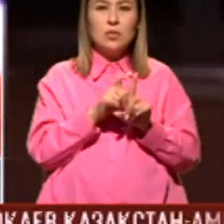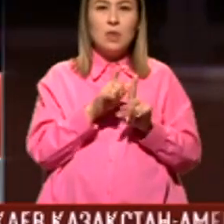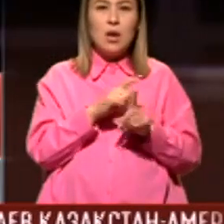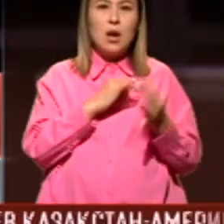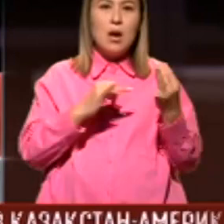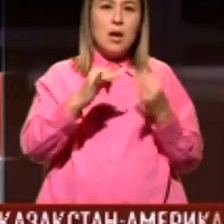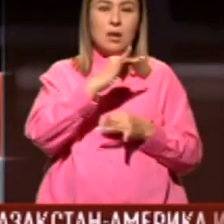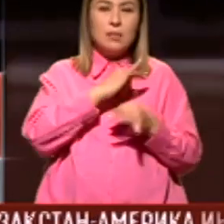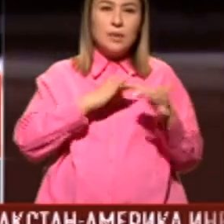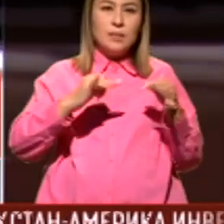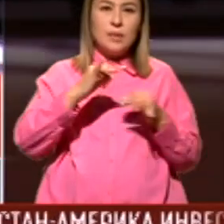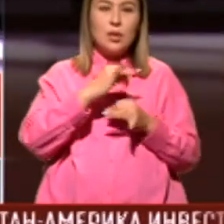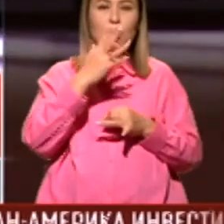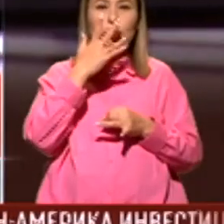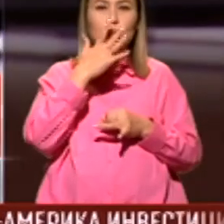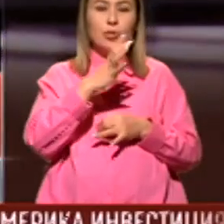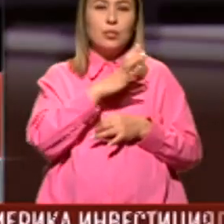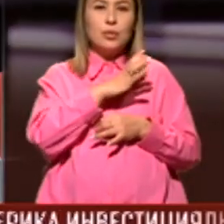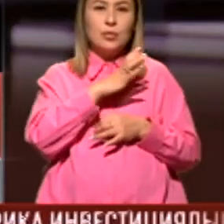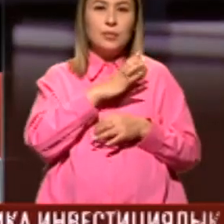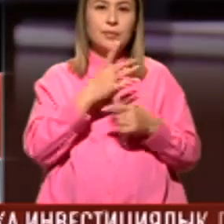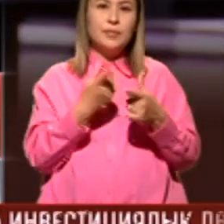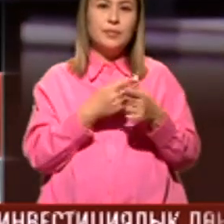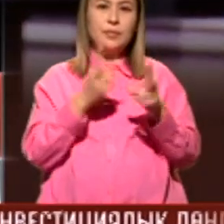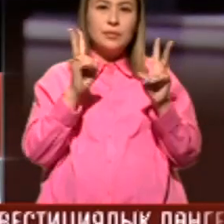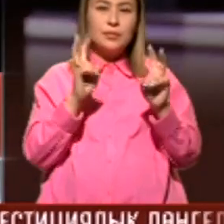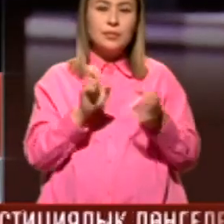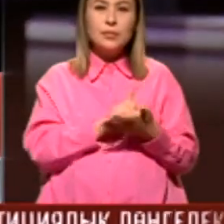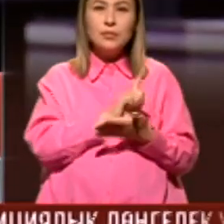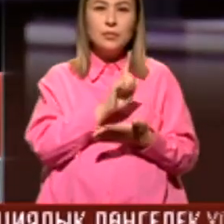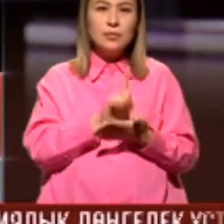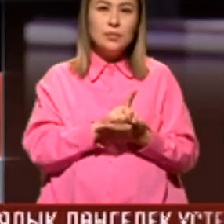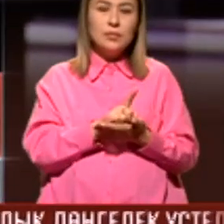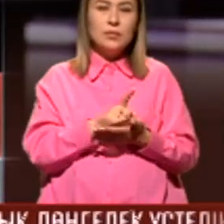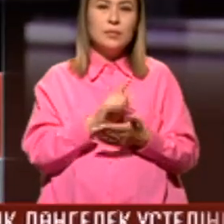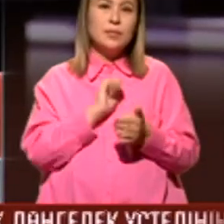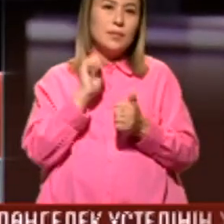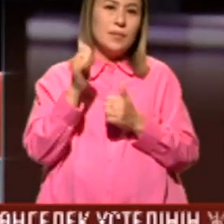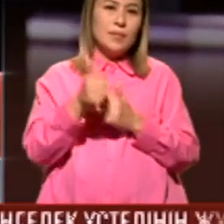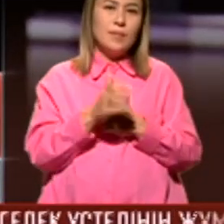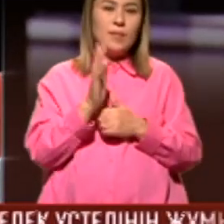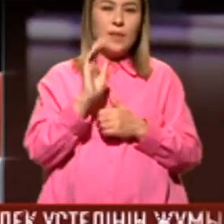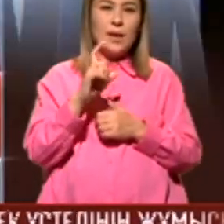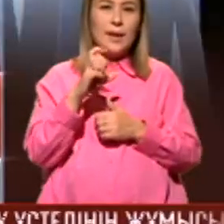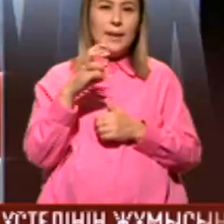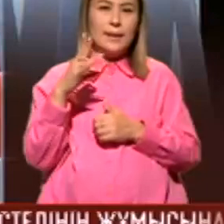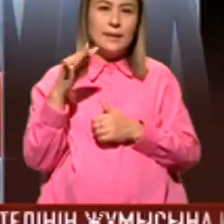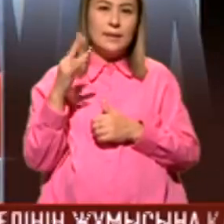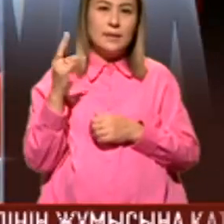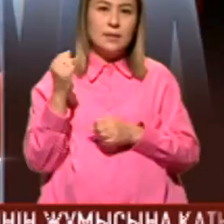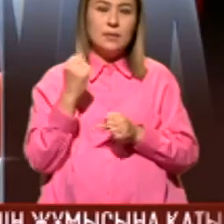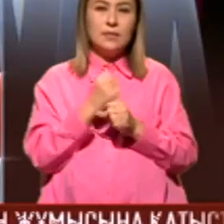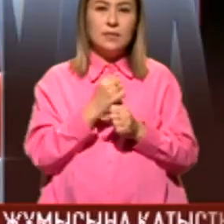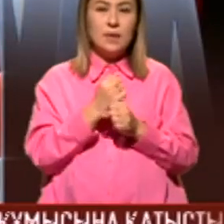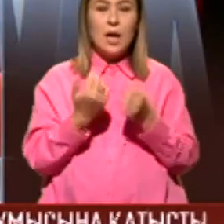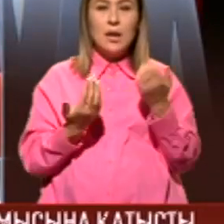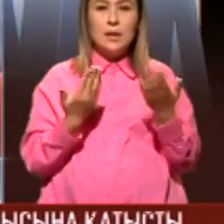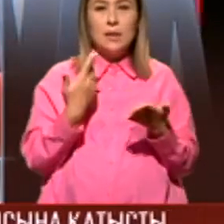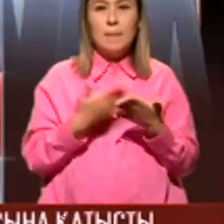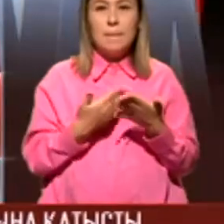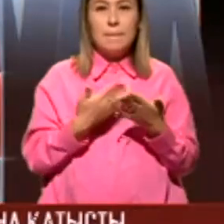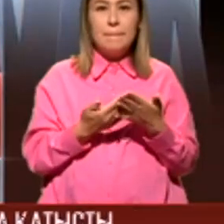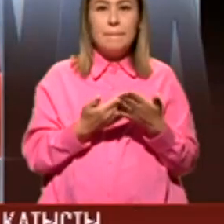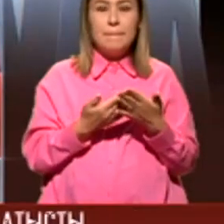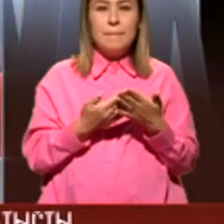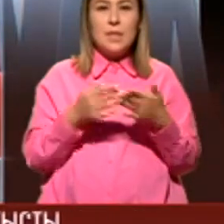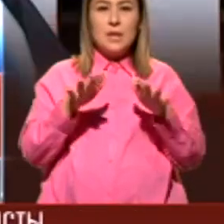әңгімемен ұлттық мүдде тұрғысынан міндетті түрде соған алға шығарады, этникалық сипатты алға шығарады. Ал егер мысалы